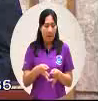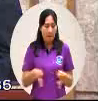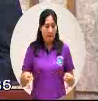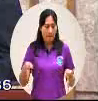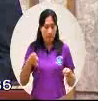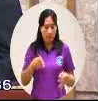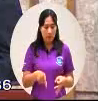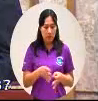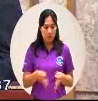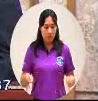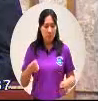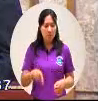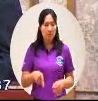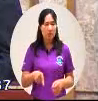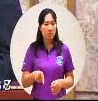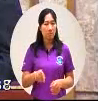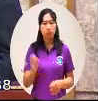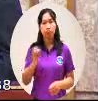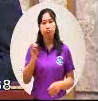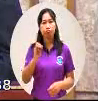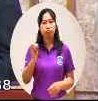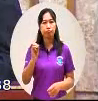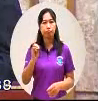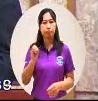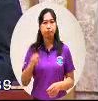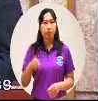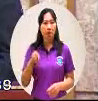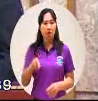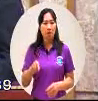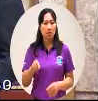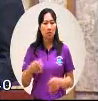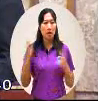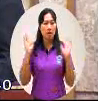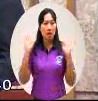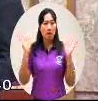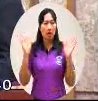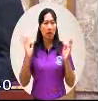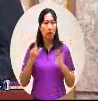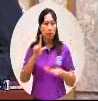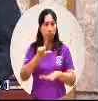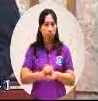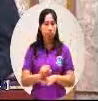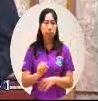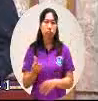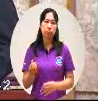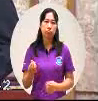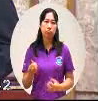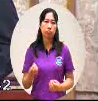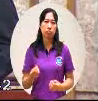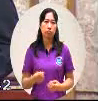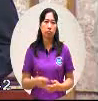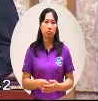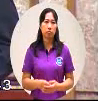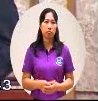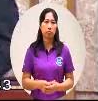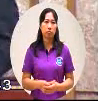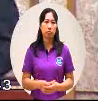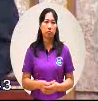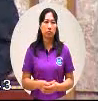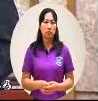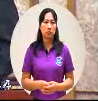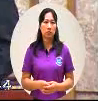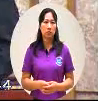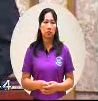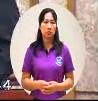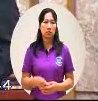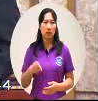前是没有托儿，没有幼儿园， 是那么像那个馆长吗？托儿所馆长吗？ 我们托